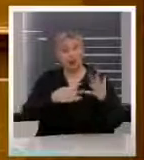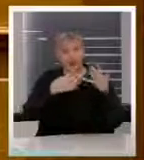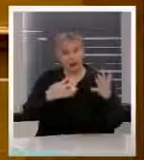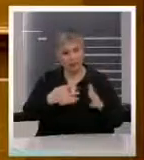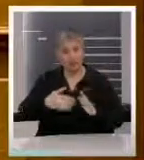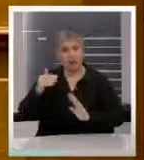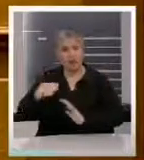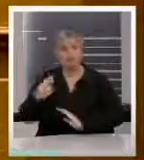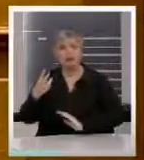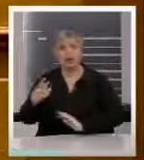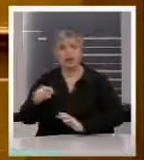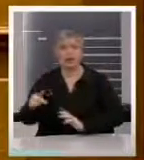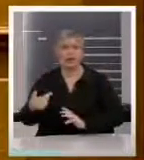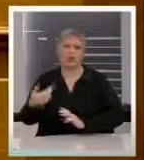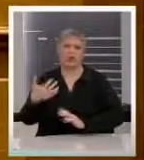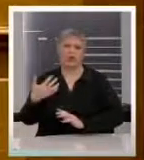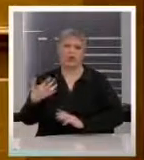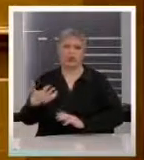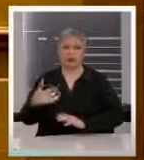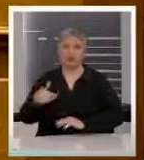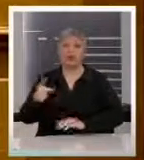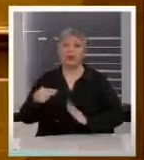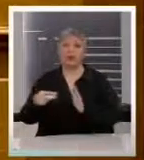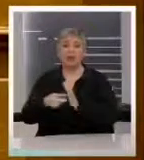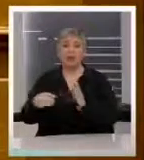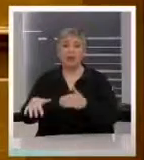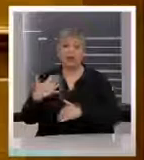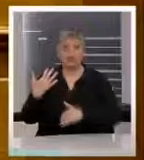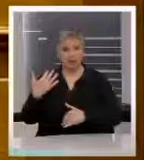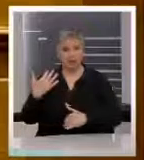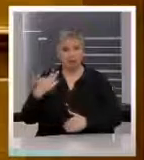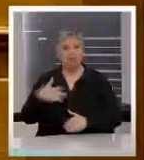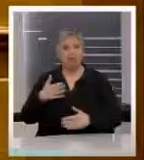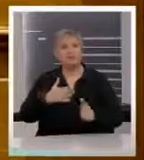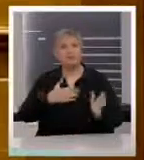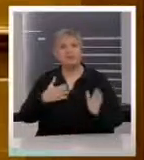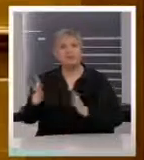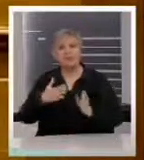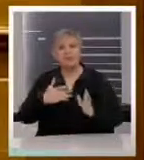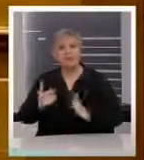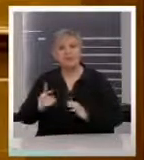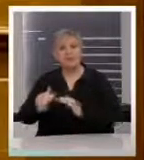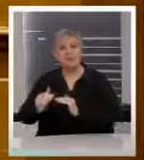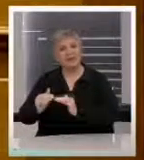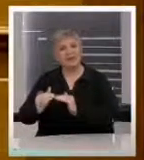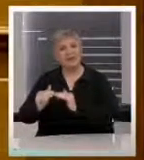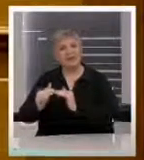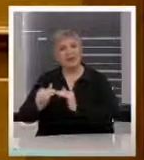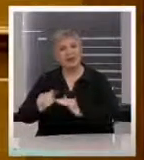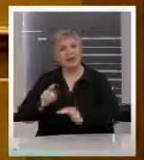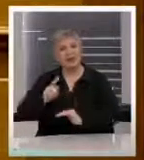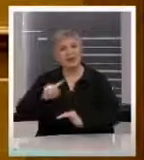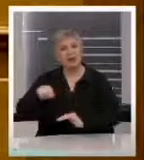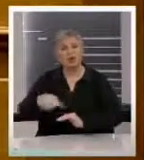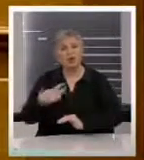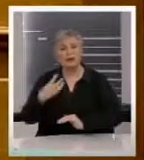15. Από το έτος 2016 και εντεύθεν, ο προϋπολογισμός του Υπουργείου Εθνικής Άμυνας κινείται περίπου στα ίδια επίπεδα, περί τα 1,3